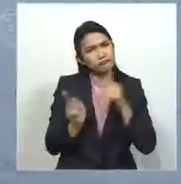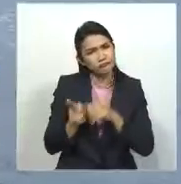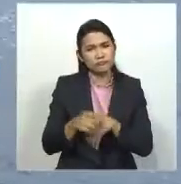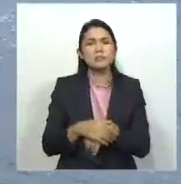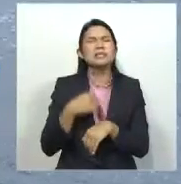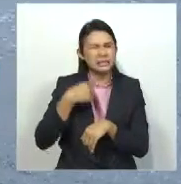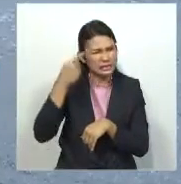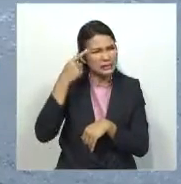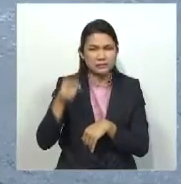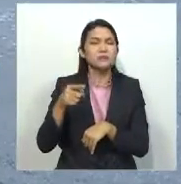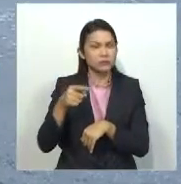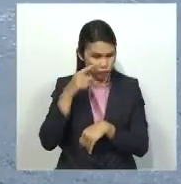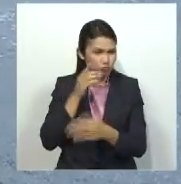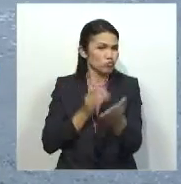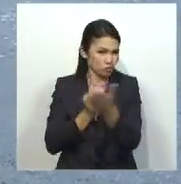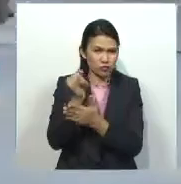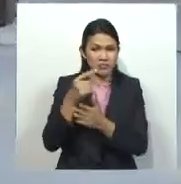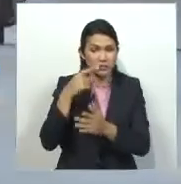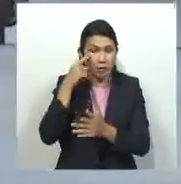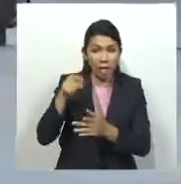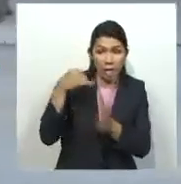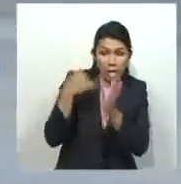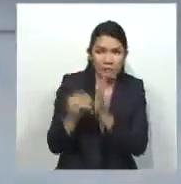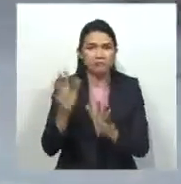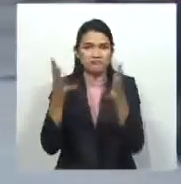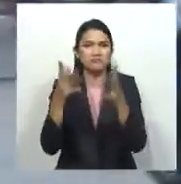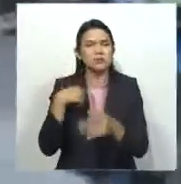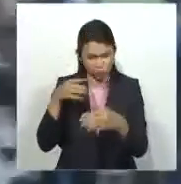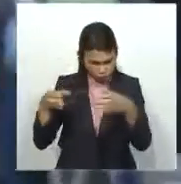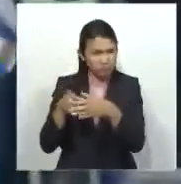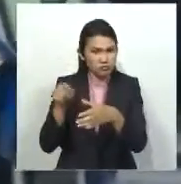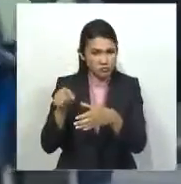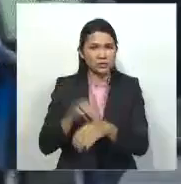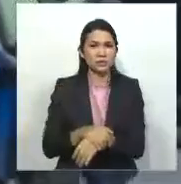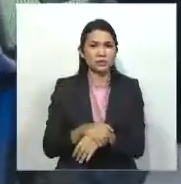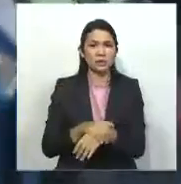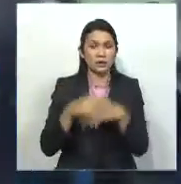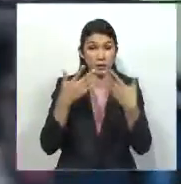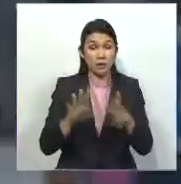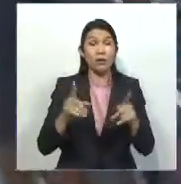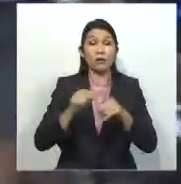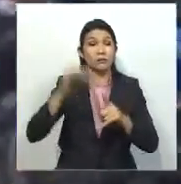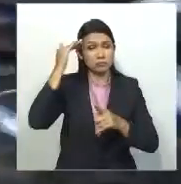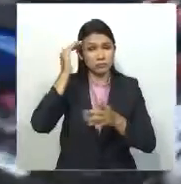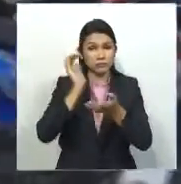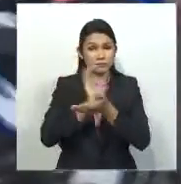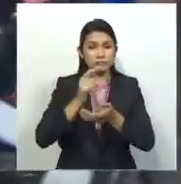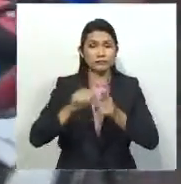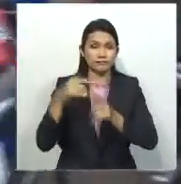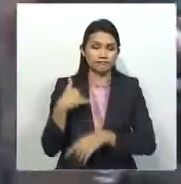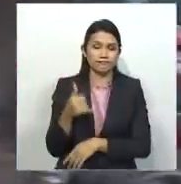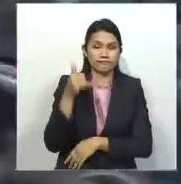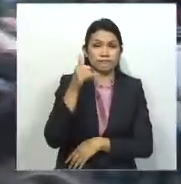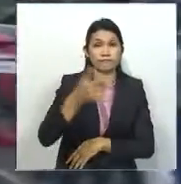ใต้มั่นใจว่าไม่ผิดตัวแน่นอน ครับ นอกจากนี้พลตำรวจเอกศิวรายังได้เดินทางไปที่ศาลจังหวัดปัตต